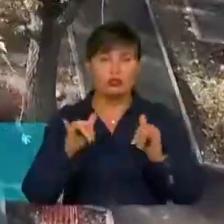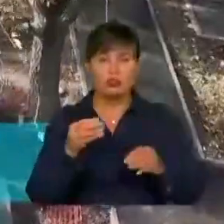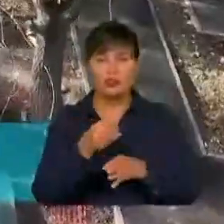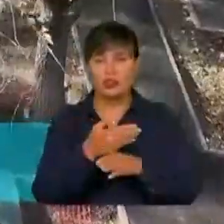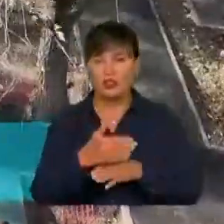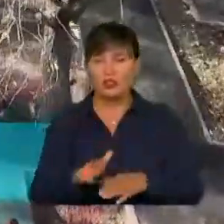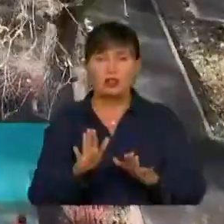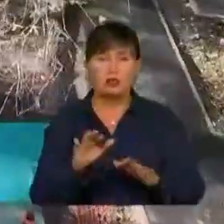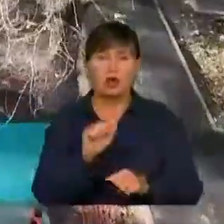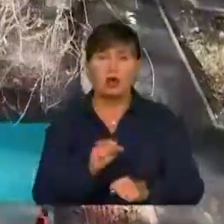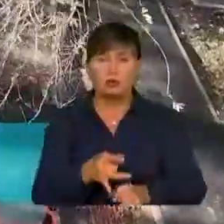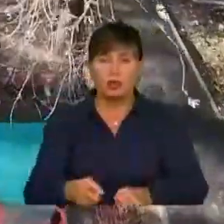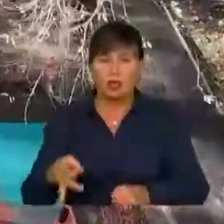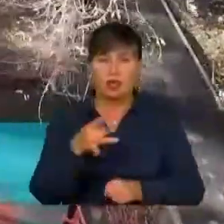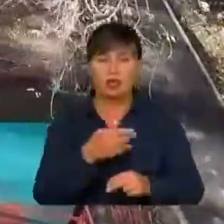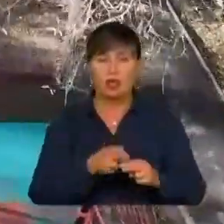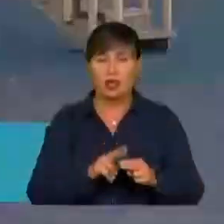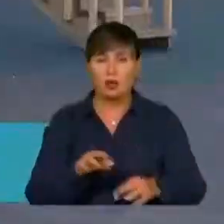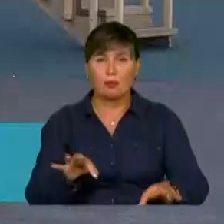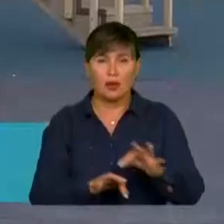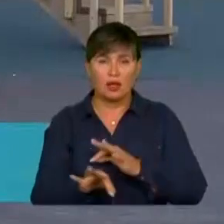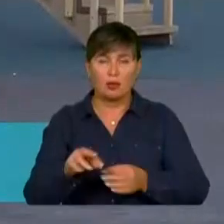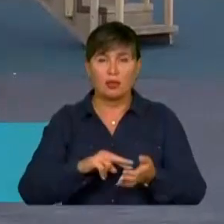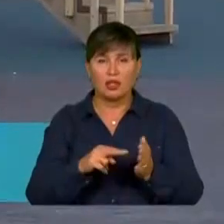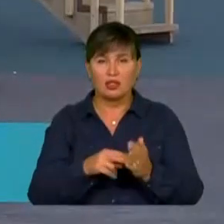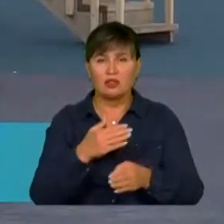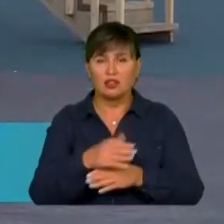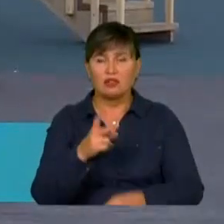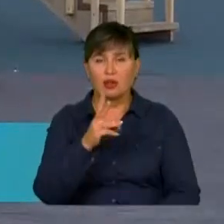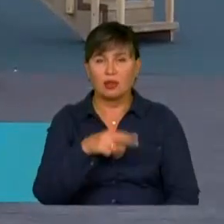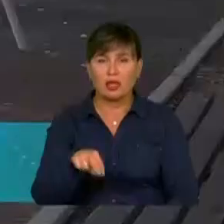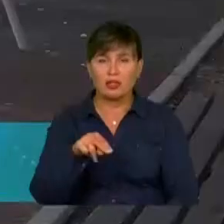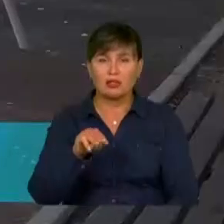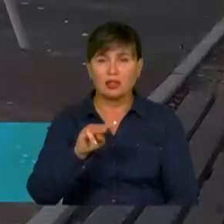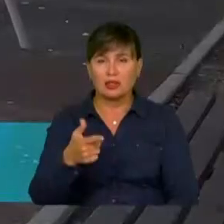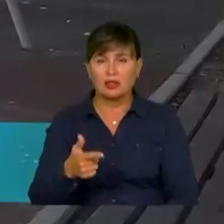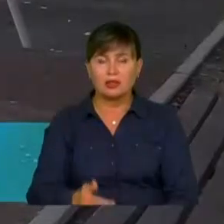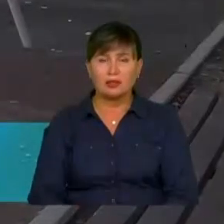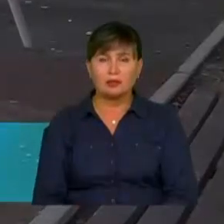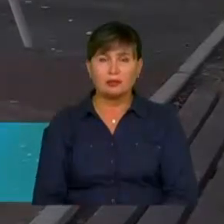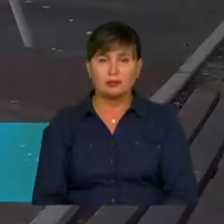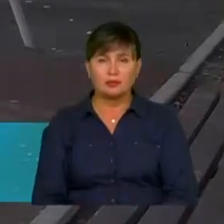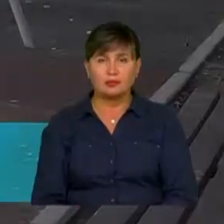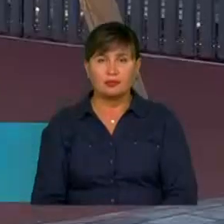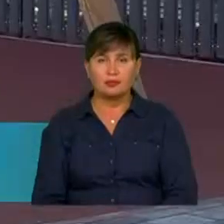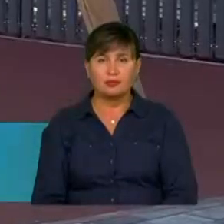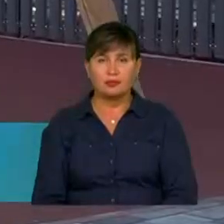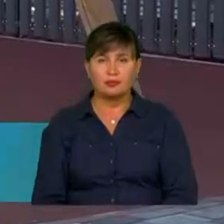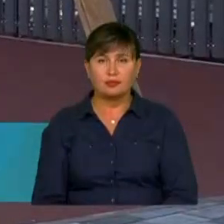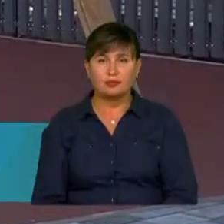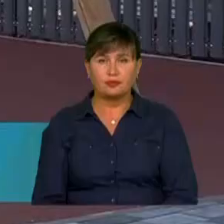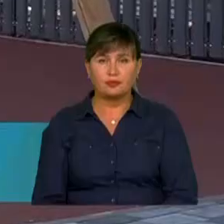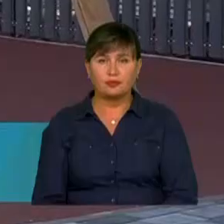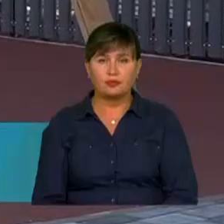финансирование. Только в Ауэзовском районе на этот проект планируется выделить 2 миллиарда тенге. Аделя Кжаркенова, Медет Саматулла, Рашидин Якупов,